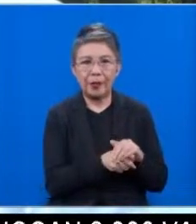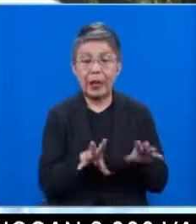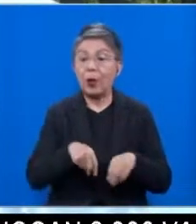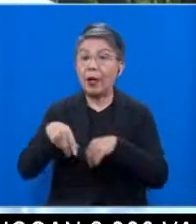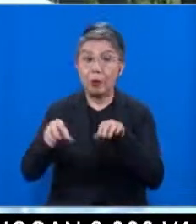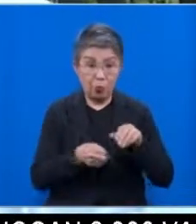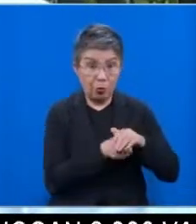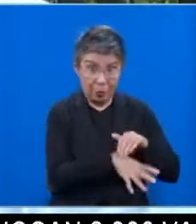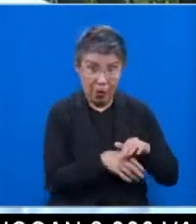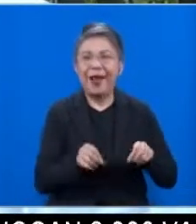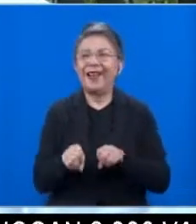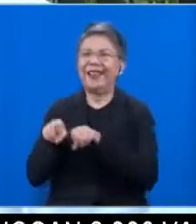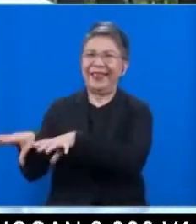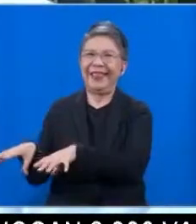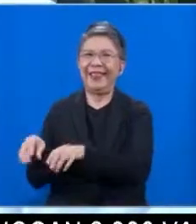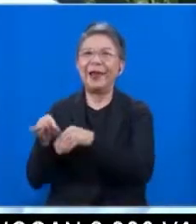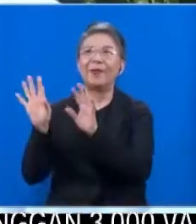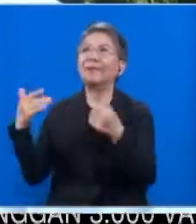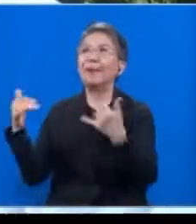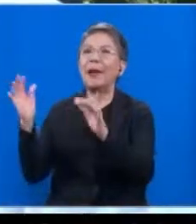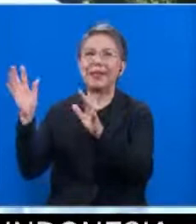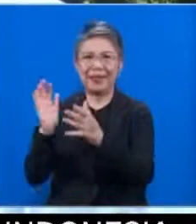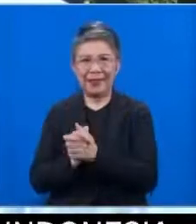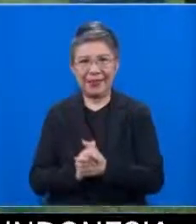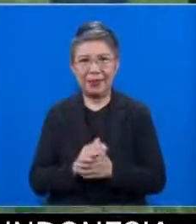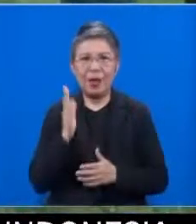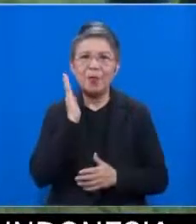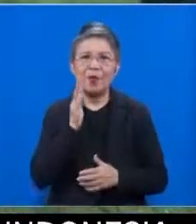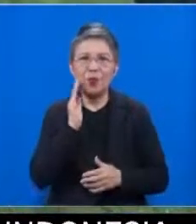dia masih kebanyakan burung yang remaja.